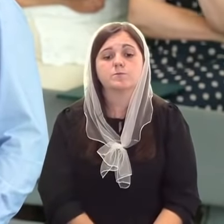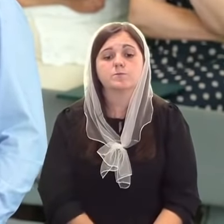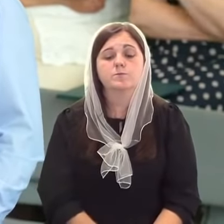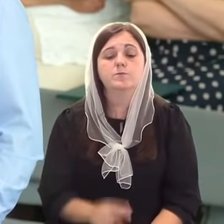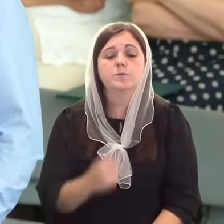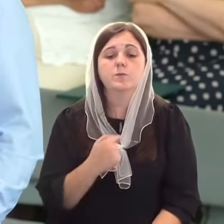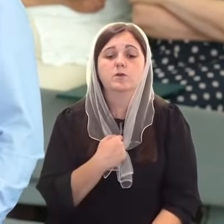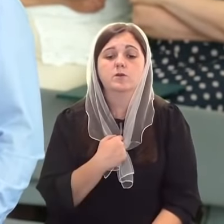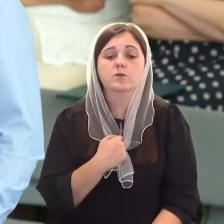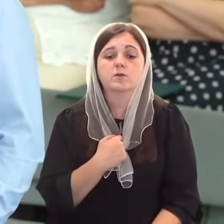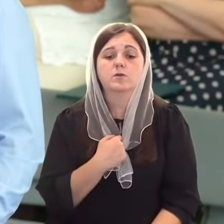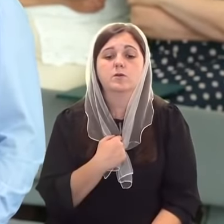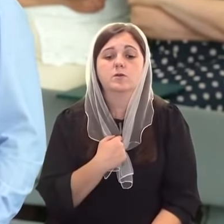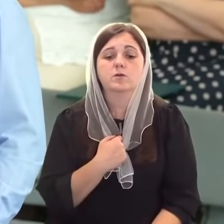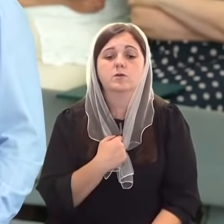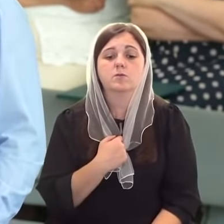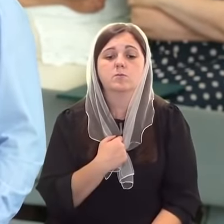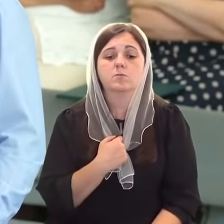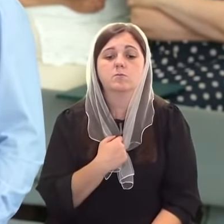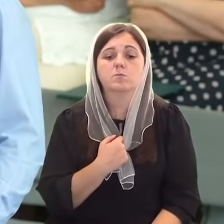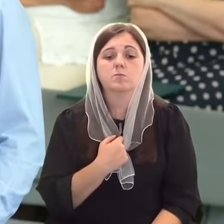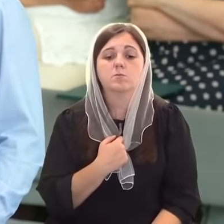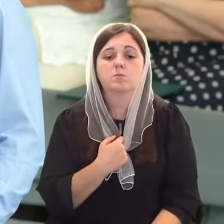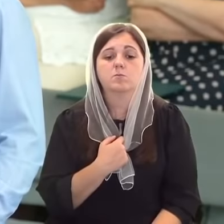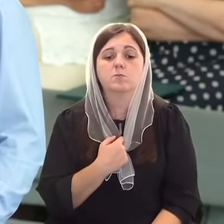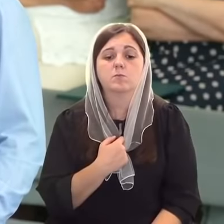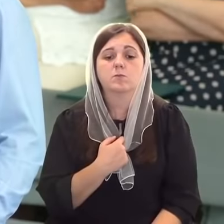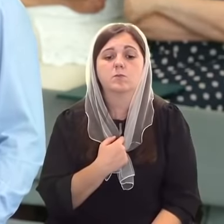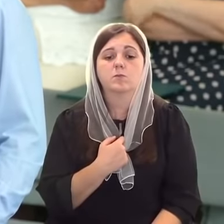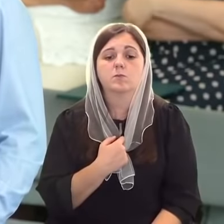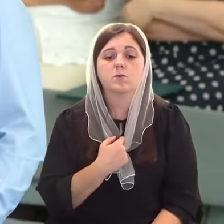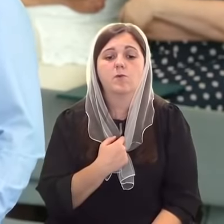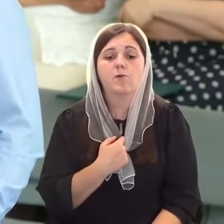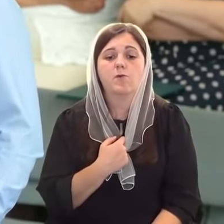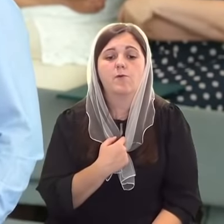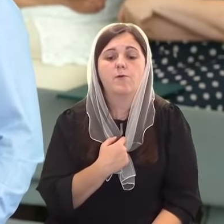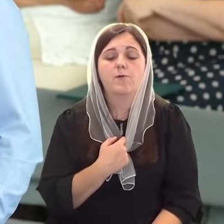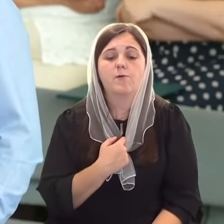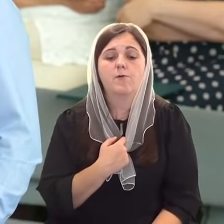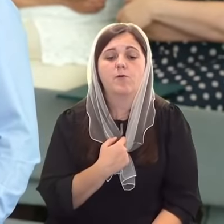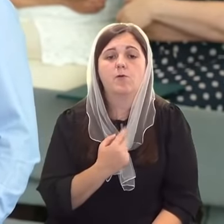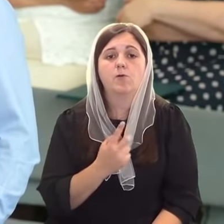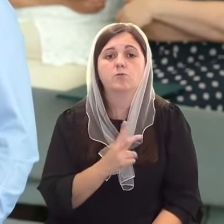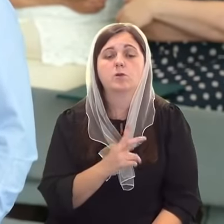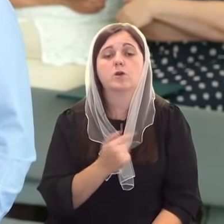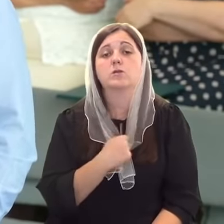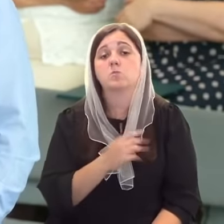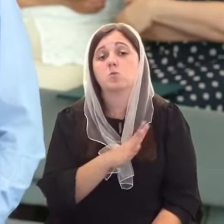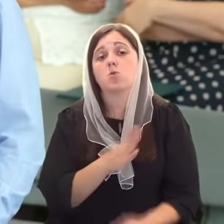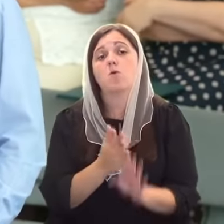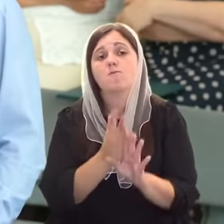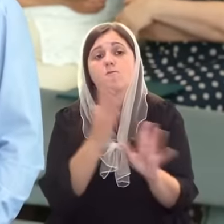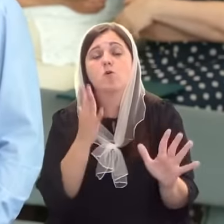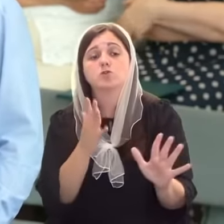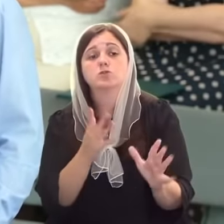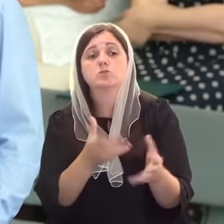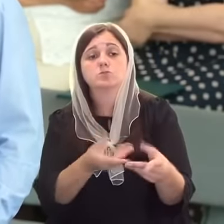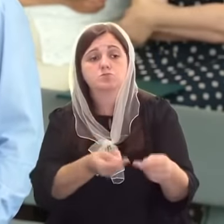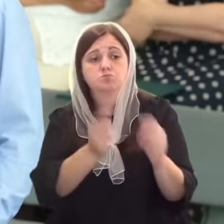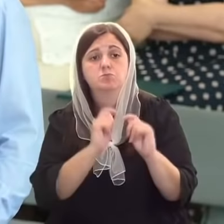Я поехал просто в исполком, в райотдел, чтобы проверить, на какой очереди я на